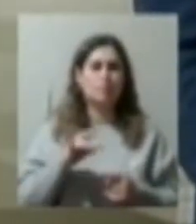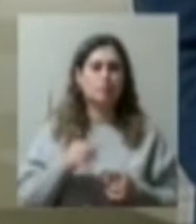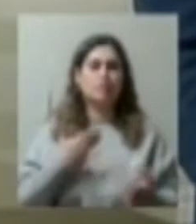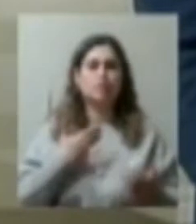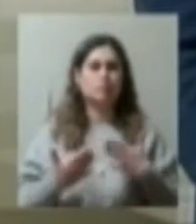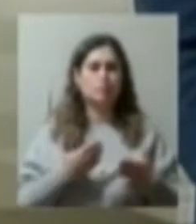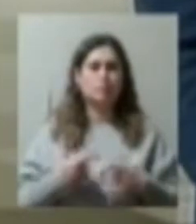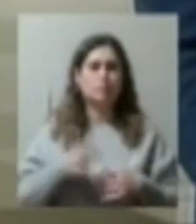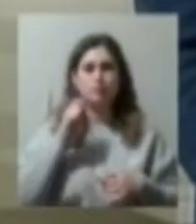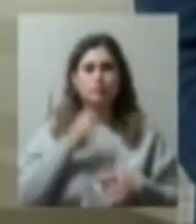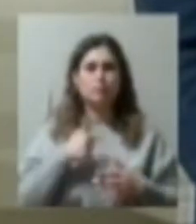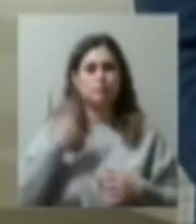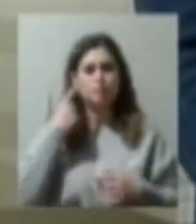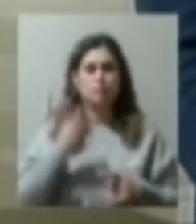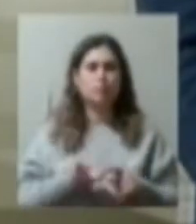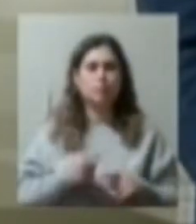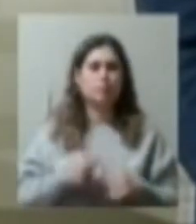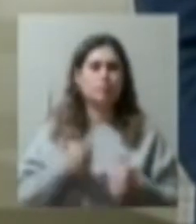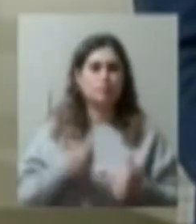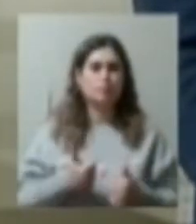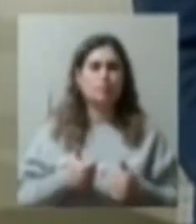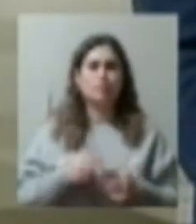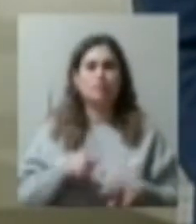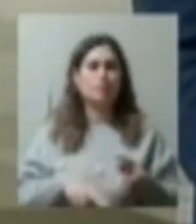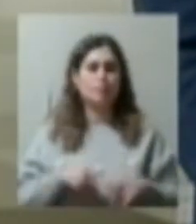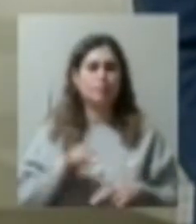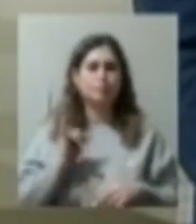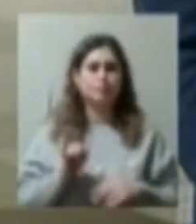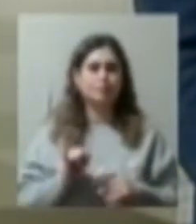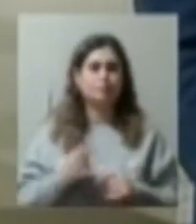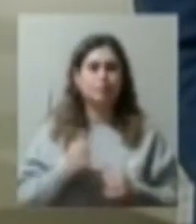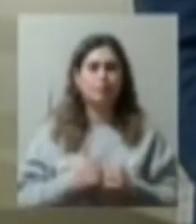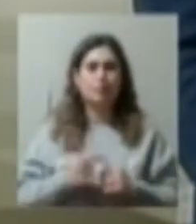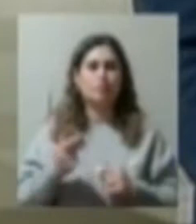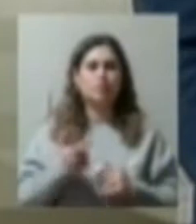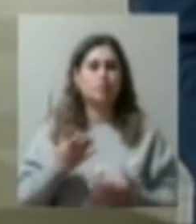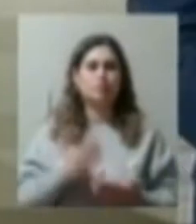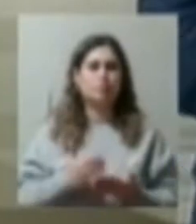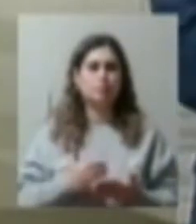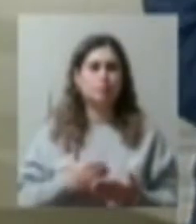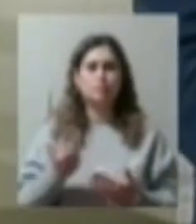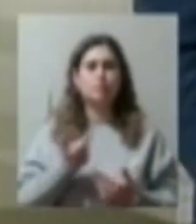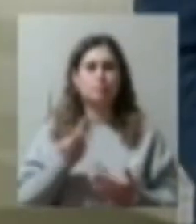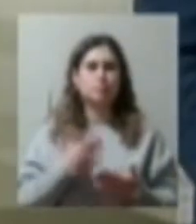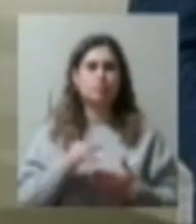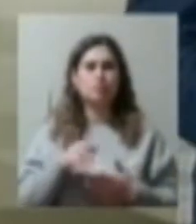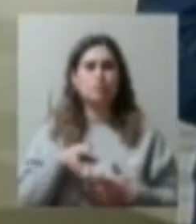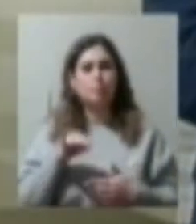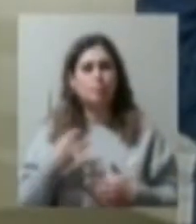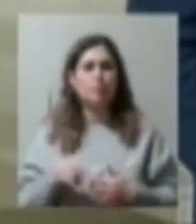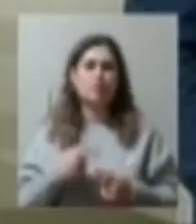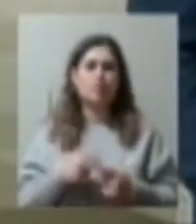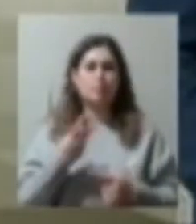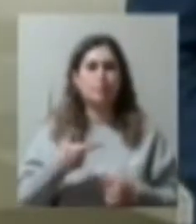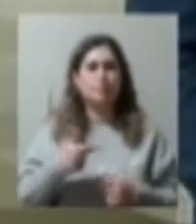в Україні, я вважаю, дуже гарно вибудовані. І кожен громадянин, який має у власності чи то пай, чи то 2